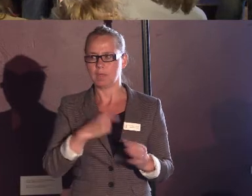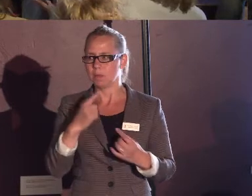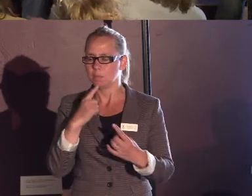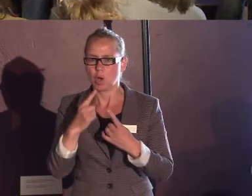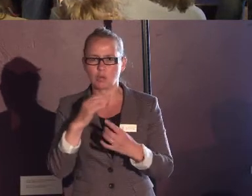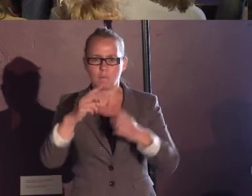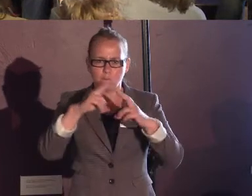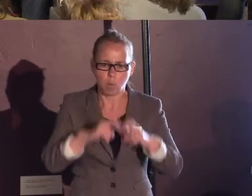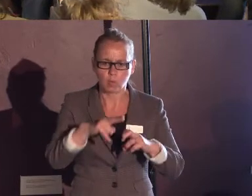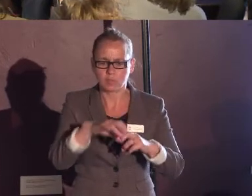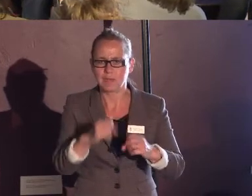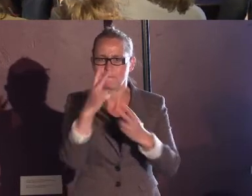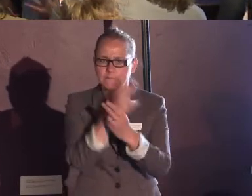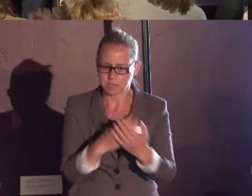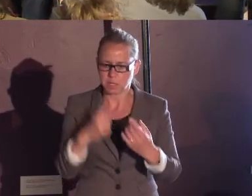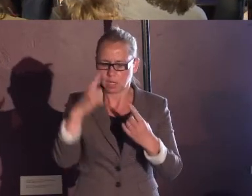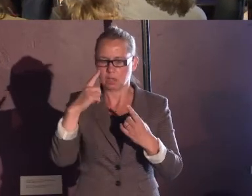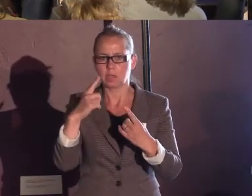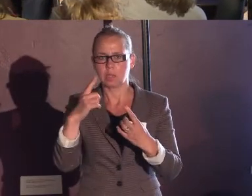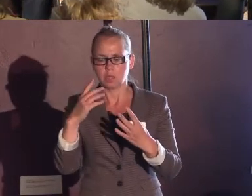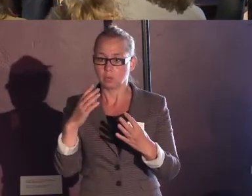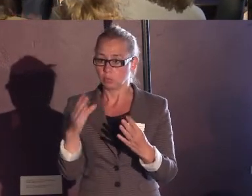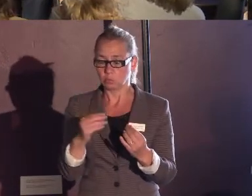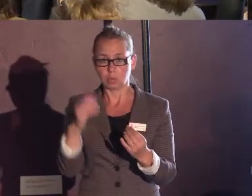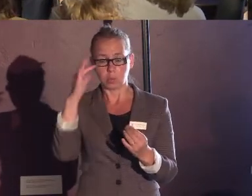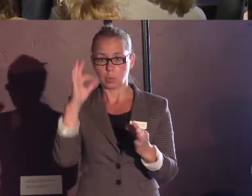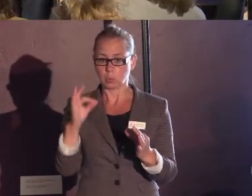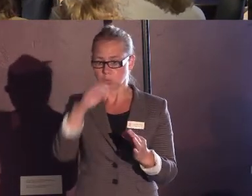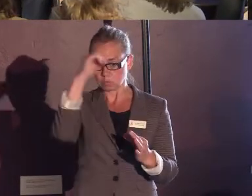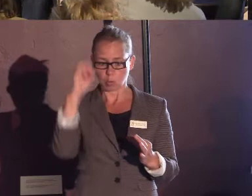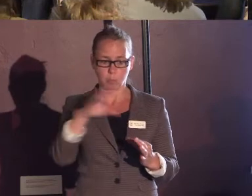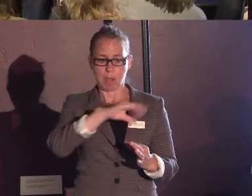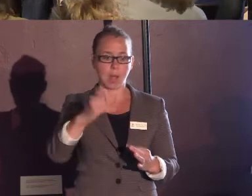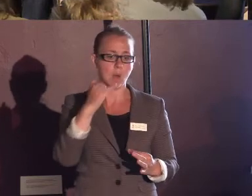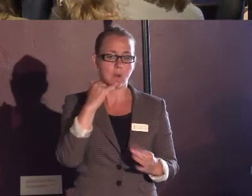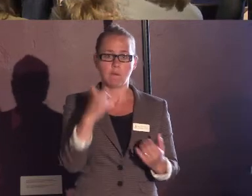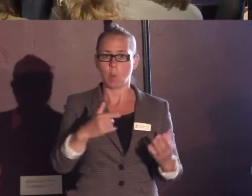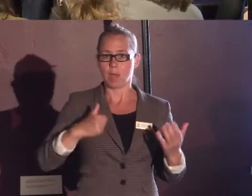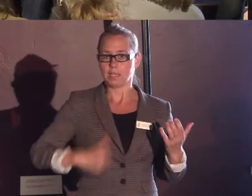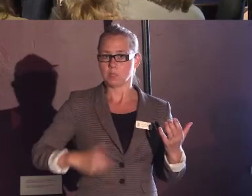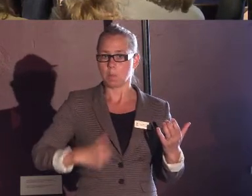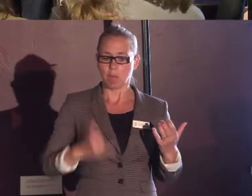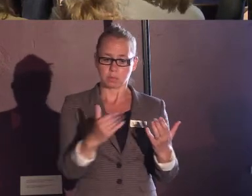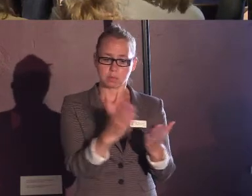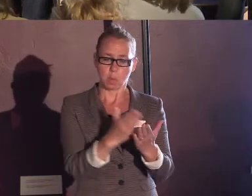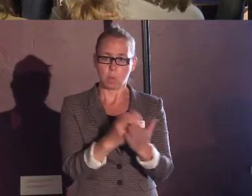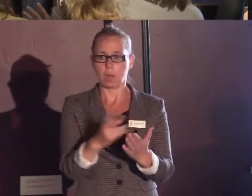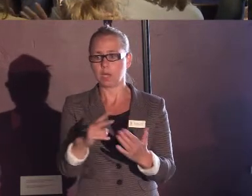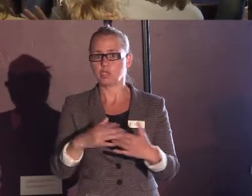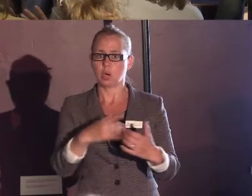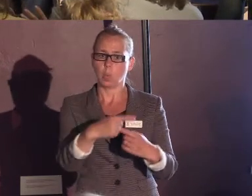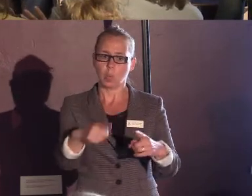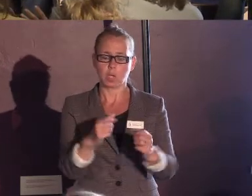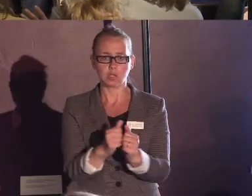det här om forskning som visar att faktiskt, men hur svårt kan det vara om man låter alla ungar spela ett instrument i skolan till exempel, eller göra de här